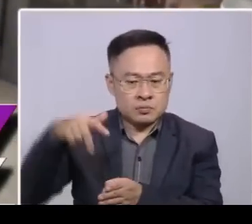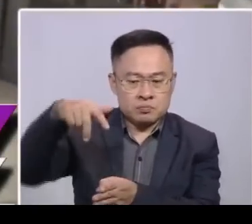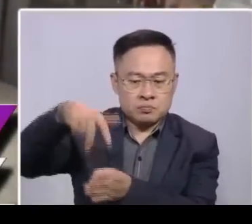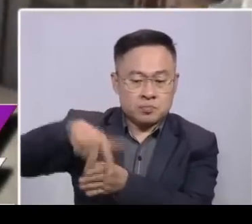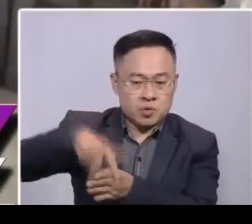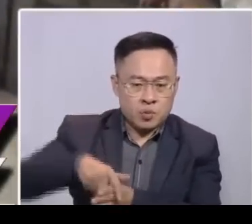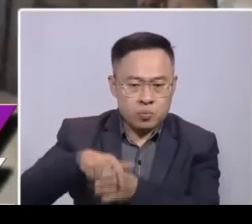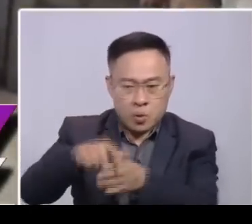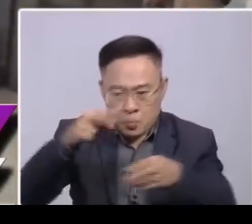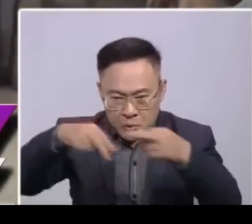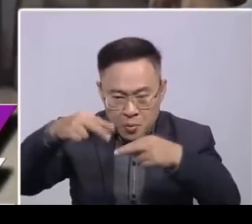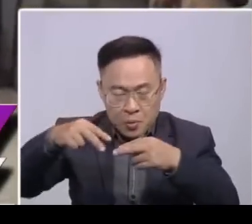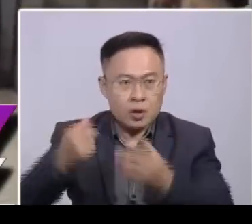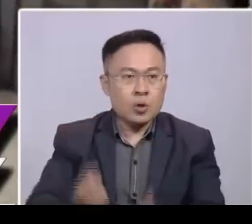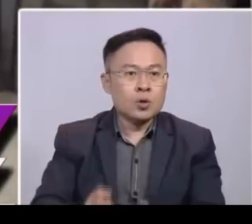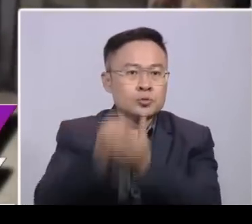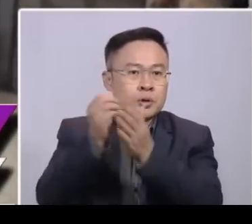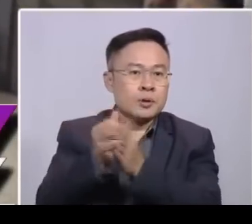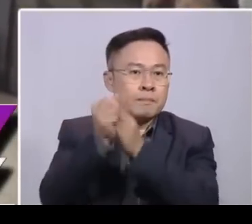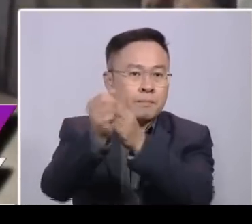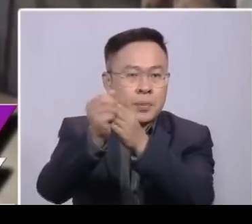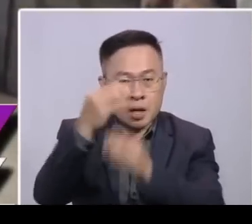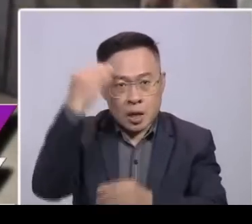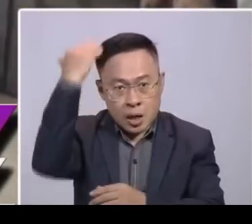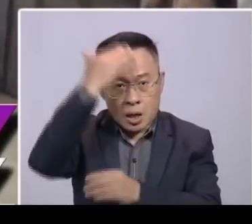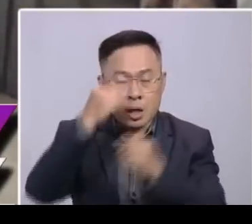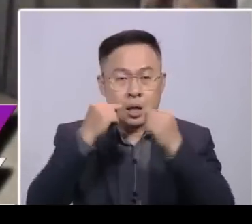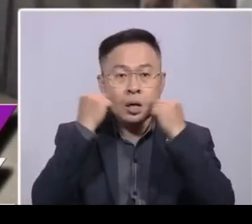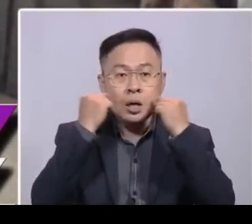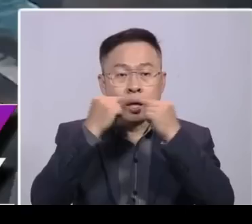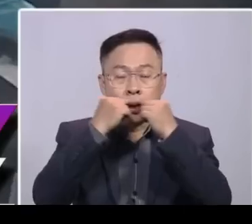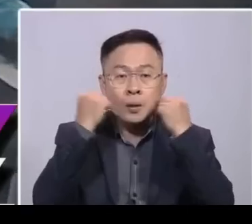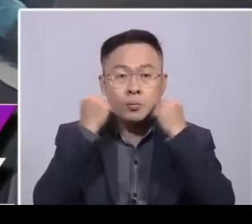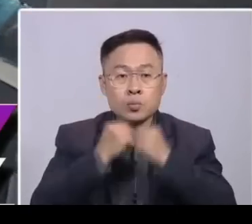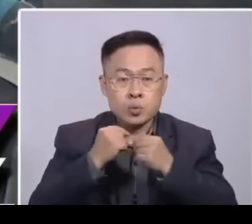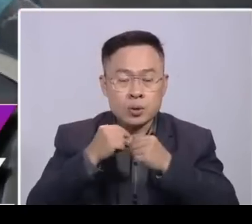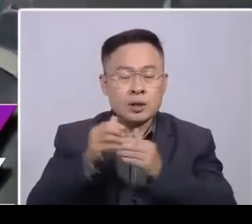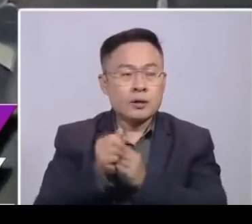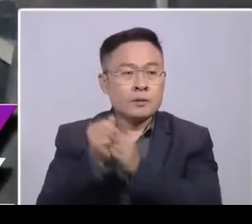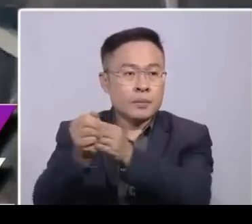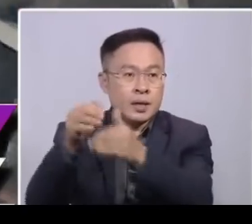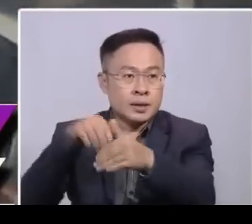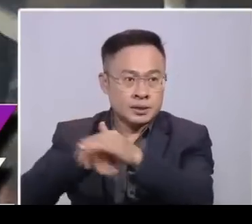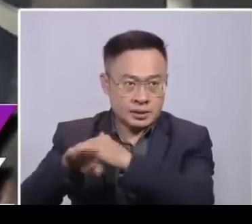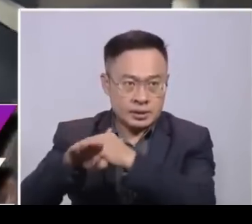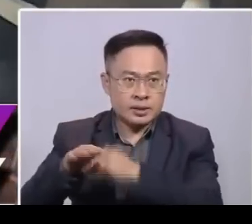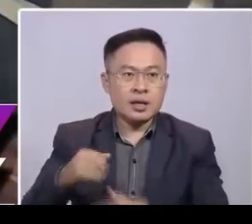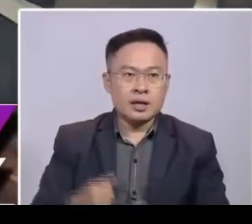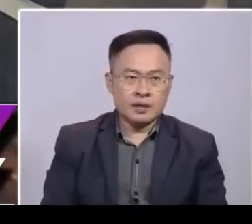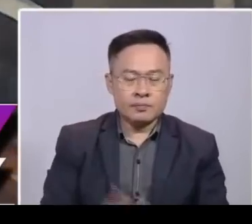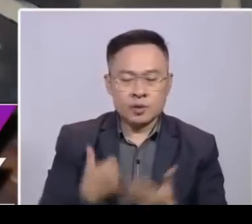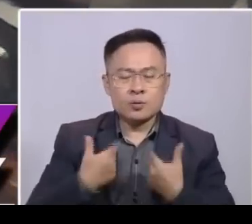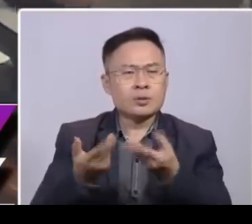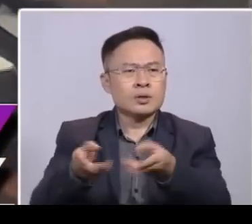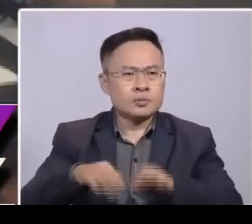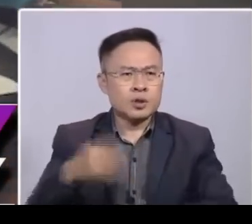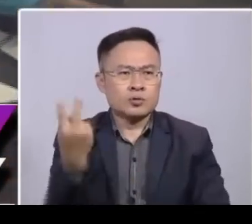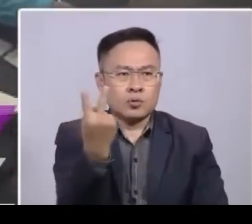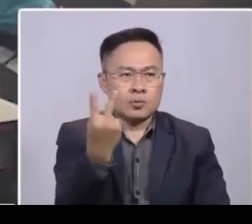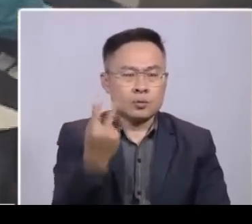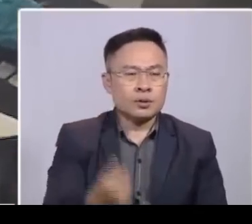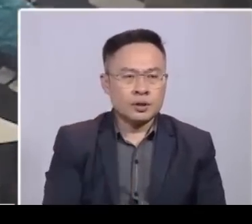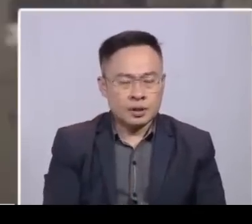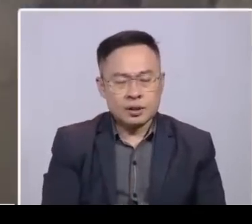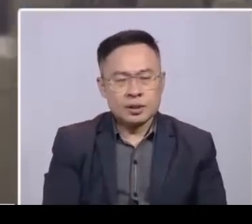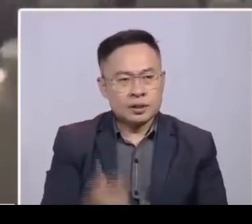ยิงสารวัตรแบงค์เกิดขึ้นนะคะเพื่อขออำนาจศาลจังหวัดนครปฐมฝากขังผลัดแรกเป็นเวลา12วันและคัดค้าน